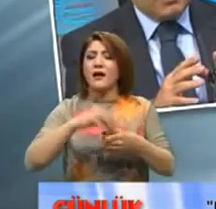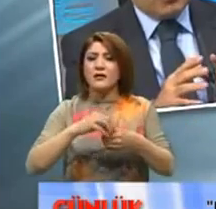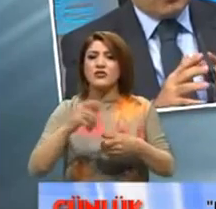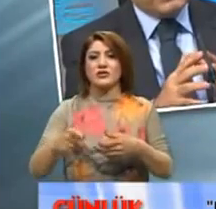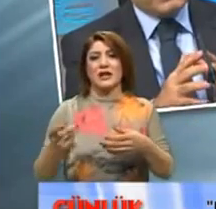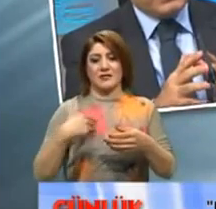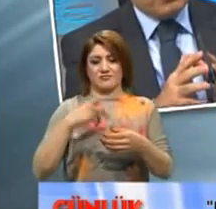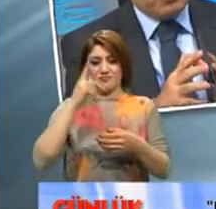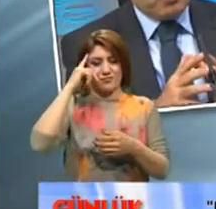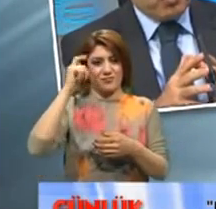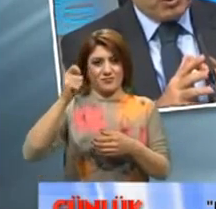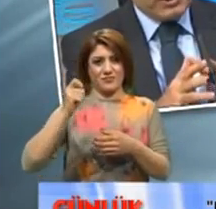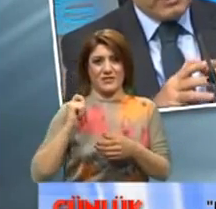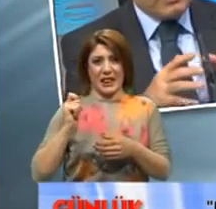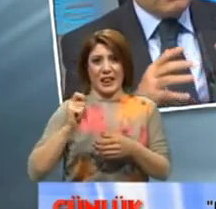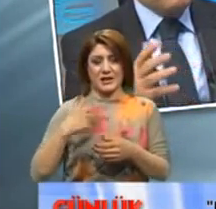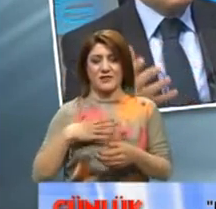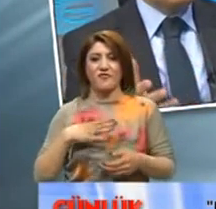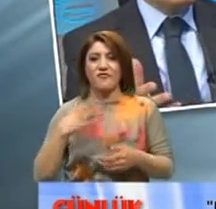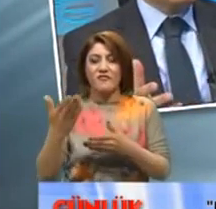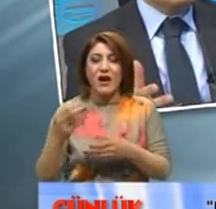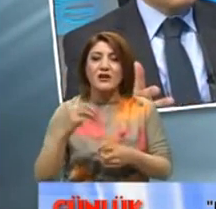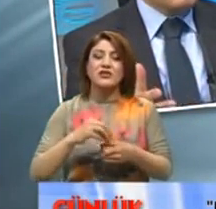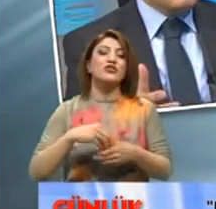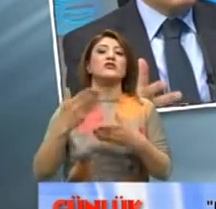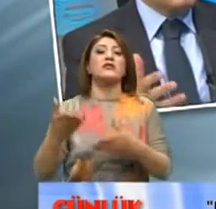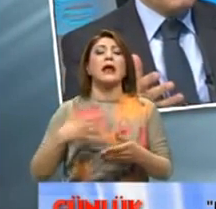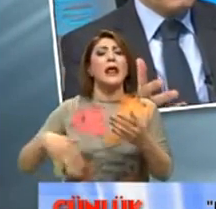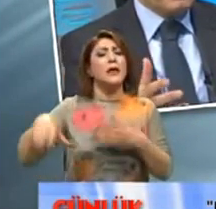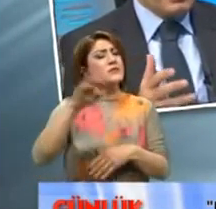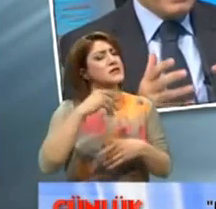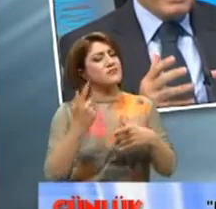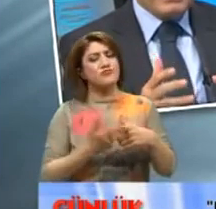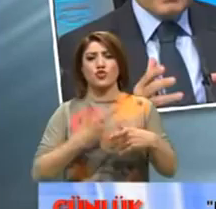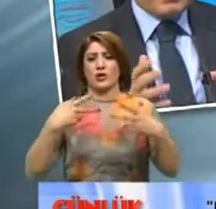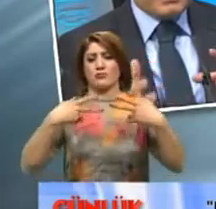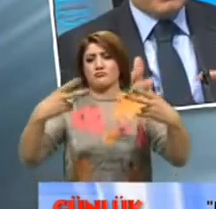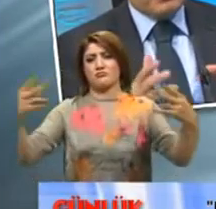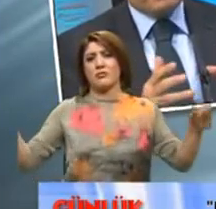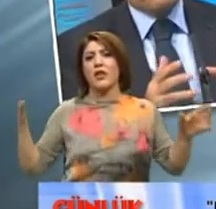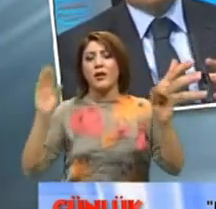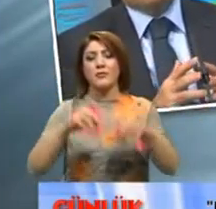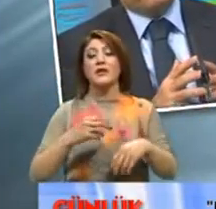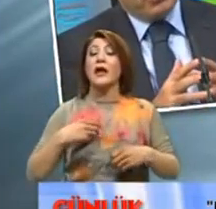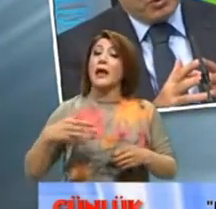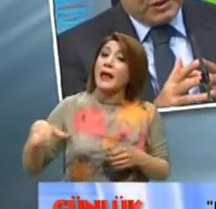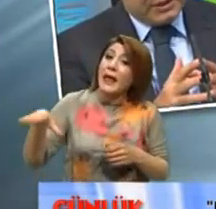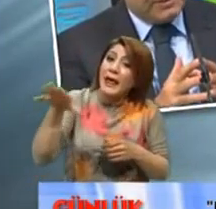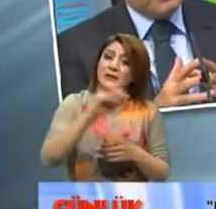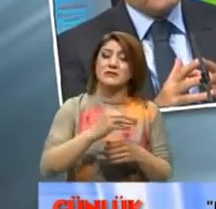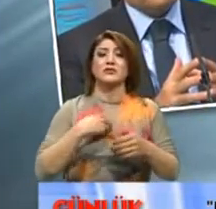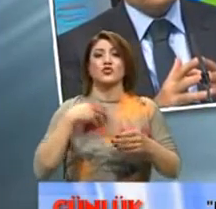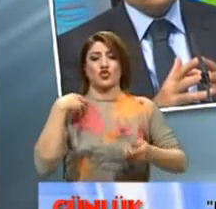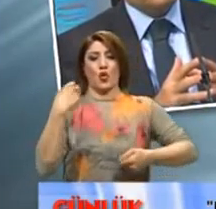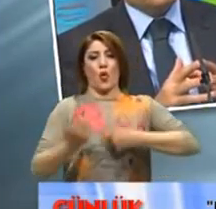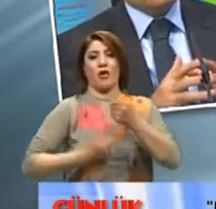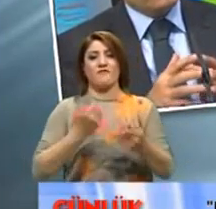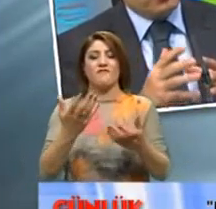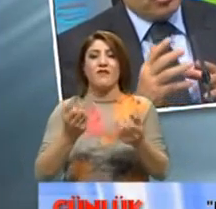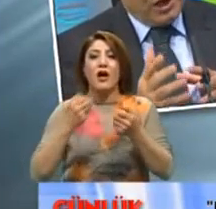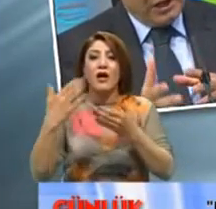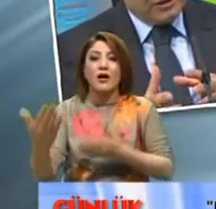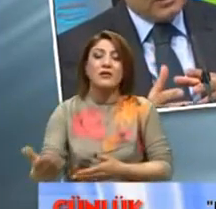var. Dolayısıyla bu proje bizim herkesin projesi. Eğitim camiasında bulunan her toplumun her kesiminin projesi, görev aldığı, öyle